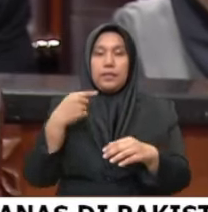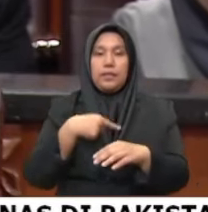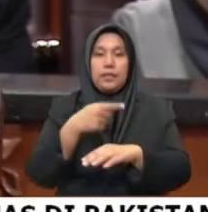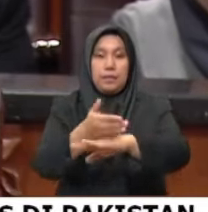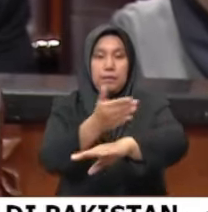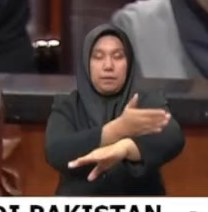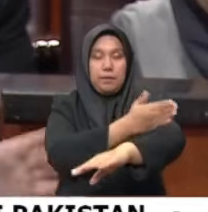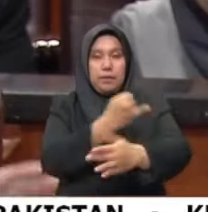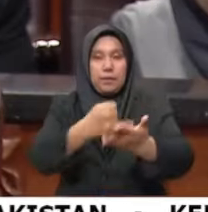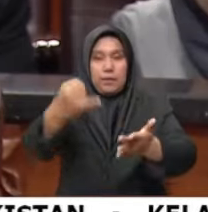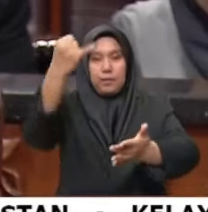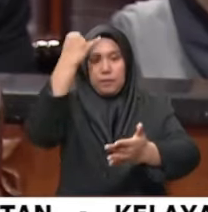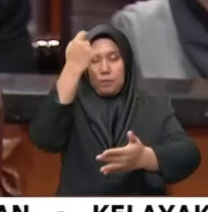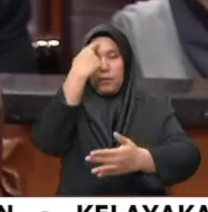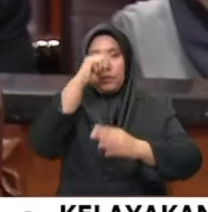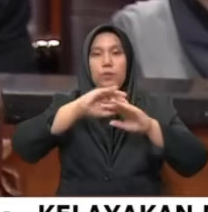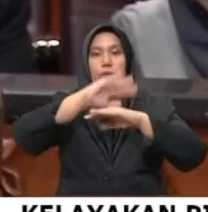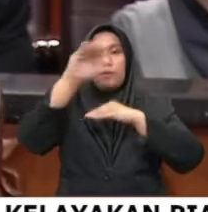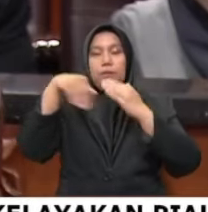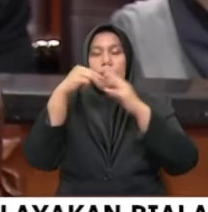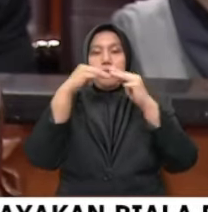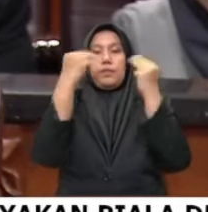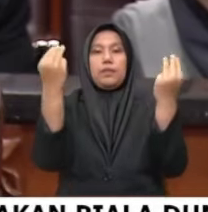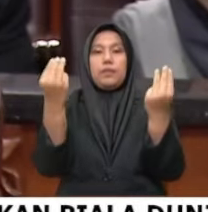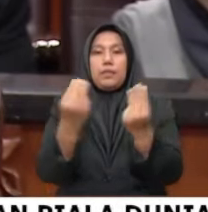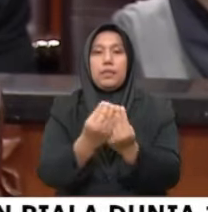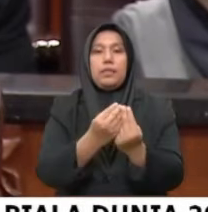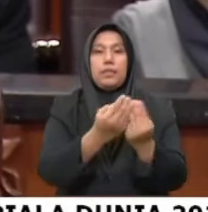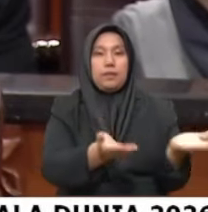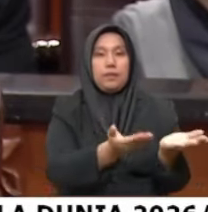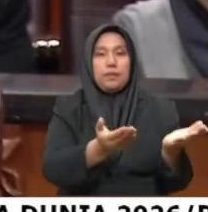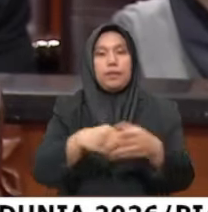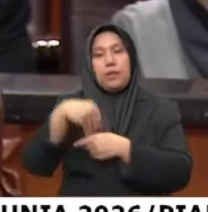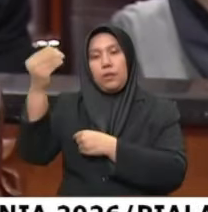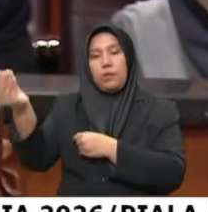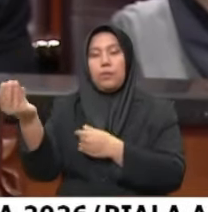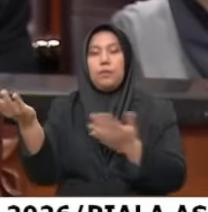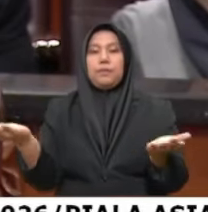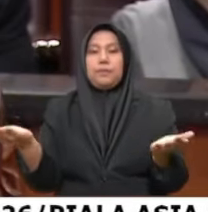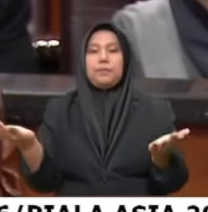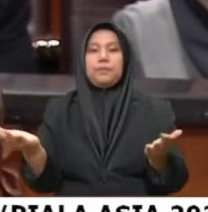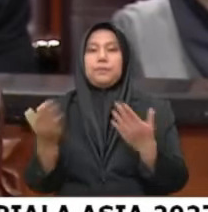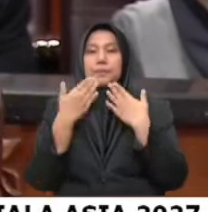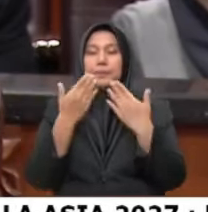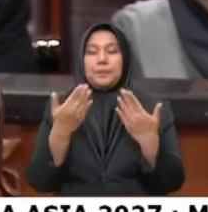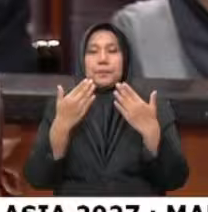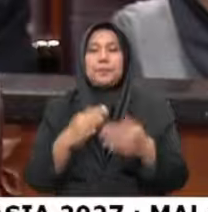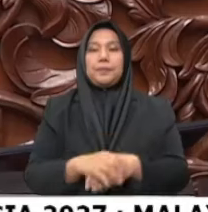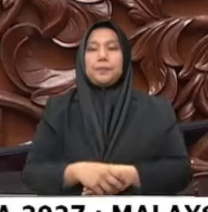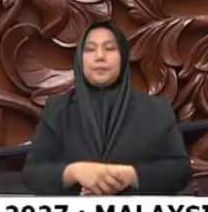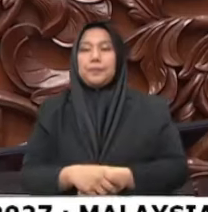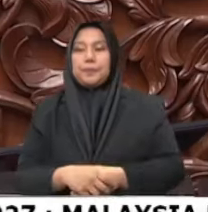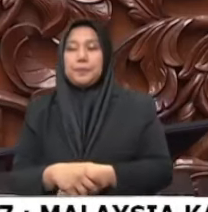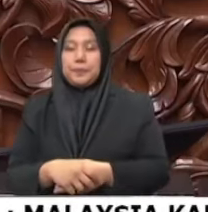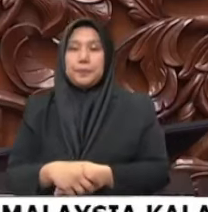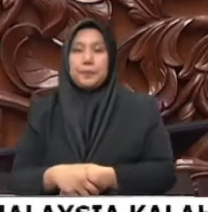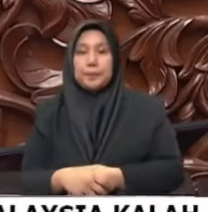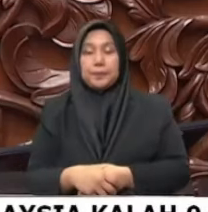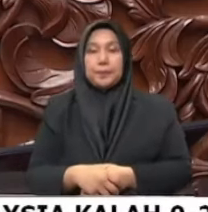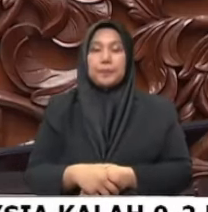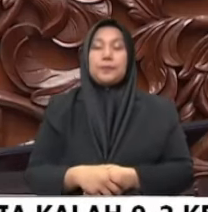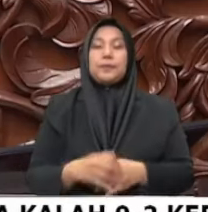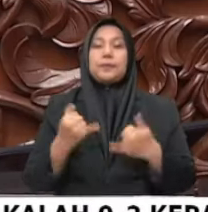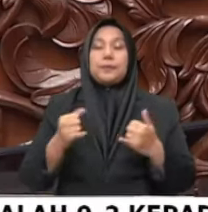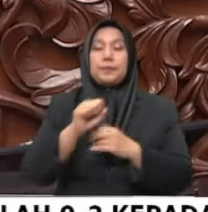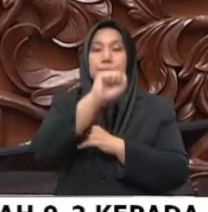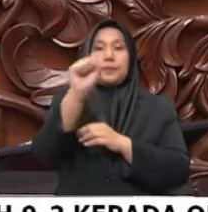kepada keseluruhan masyarakat kita di negara ini dan juga di luar sana. Terima kasih Yang Berhormat Senator. Sekarang ini untuk soalan